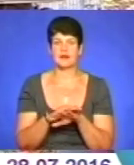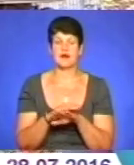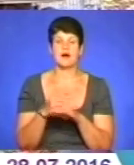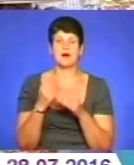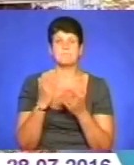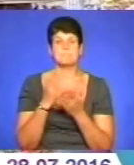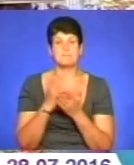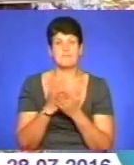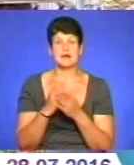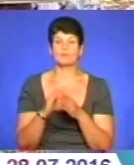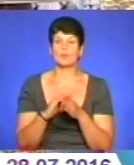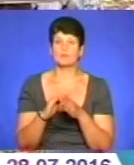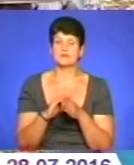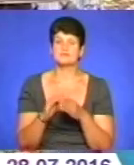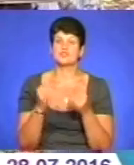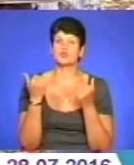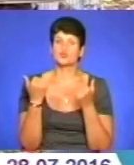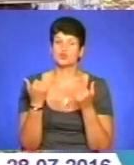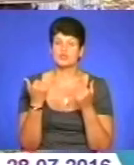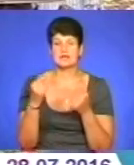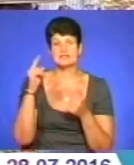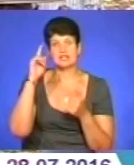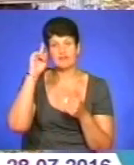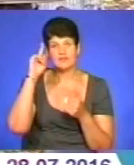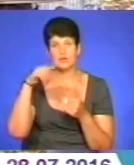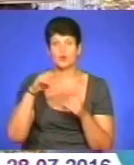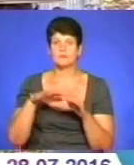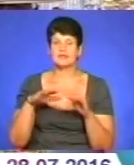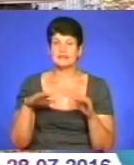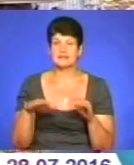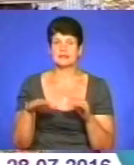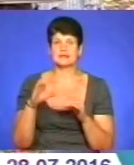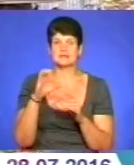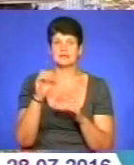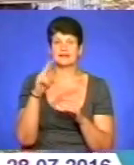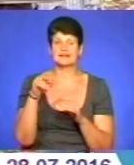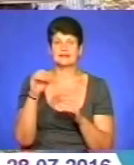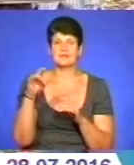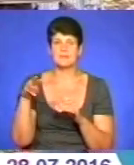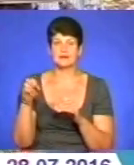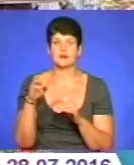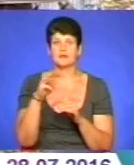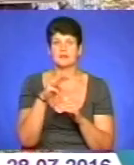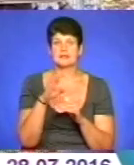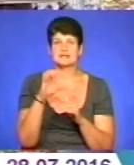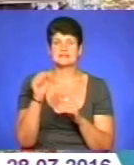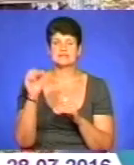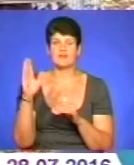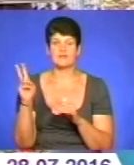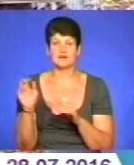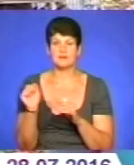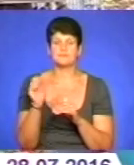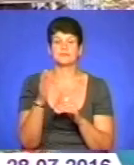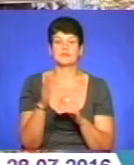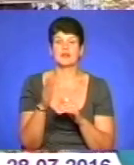маємо прізвища таких сучасних, відомих вже дітям письменників, як Сашка Дерманського, Мар'яни Савки, Зірки